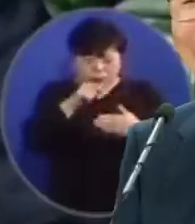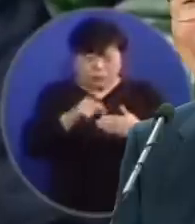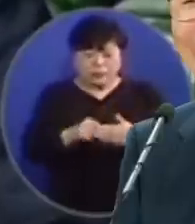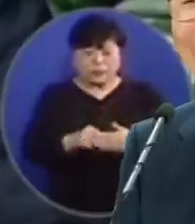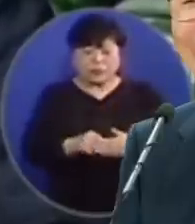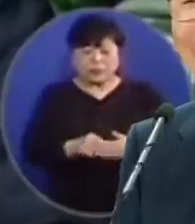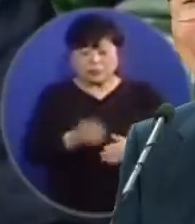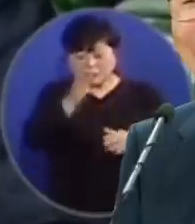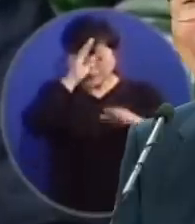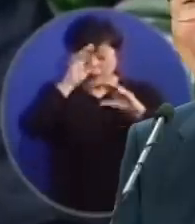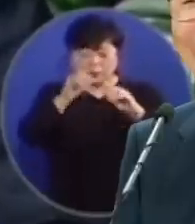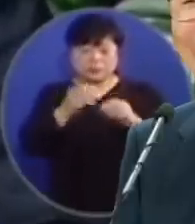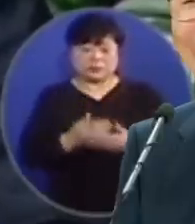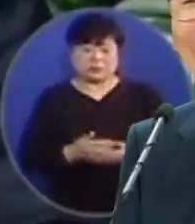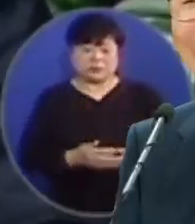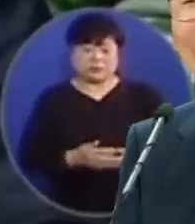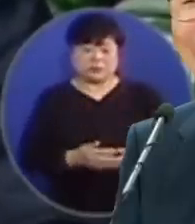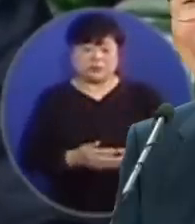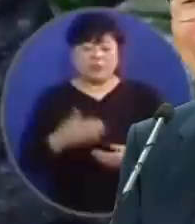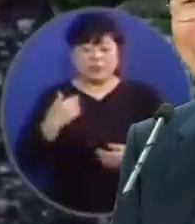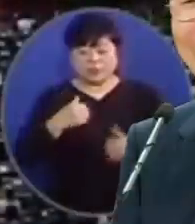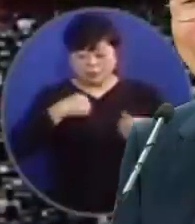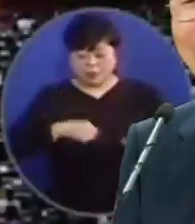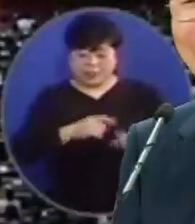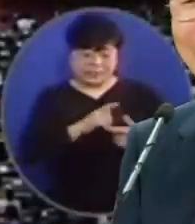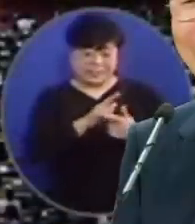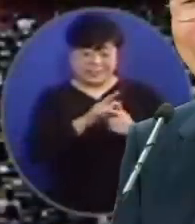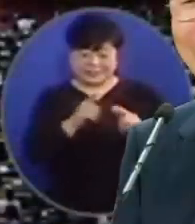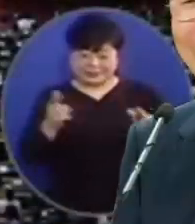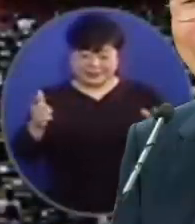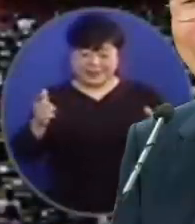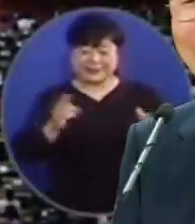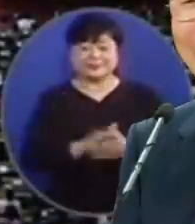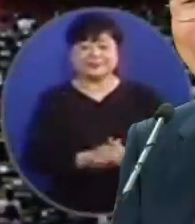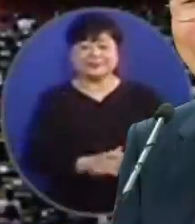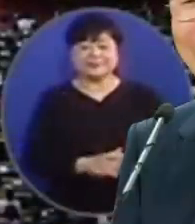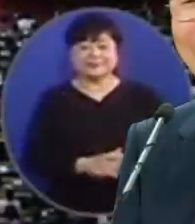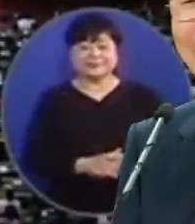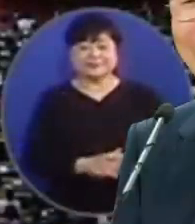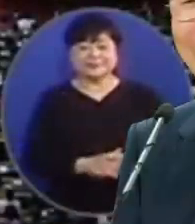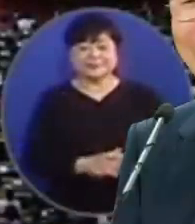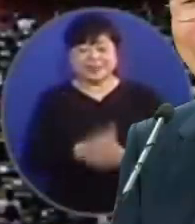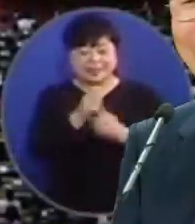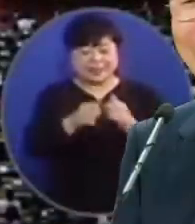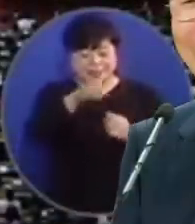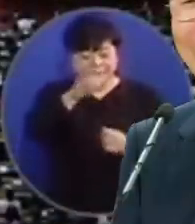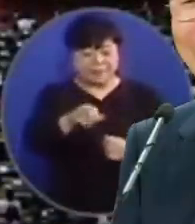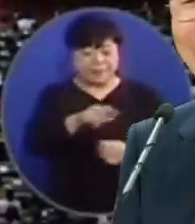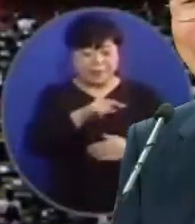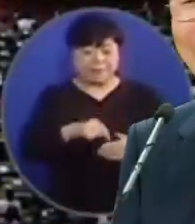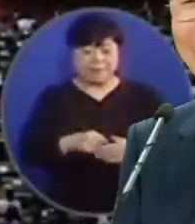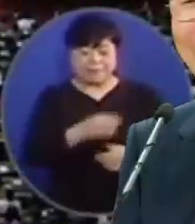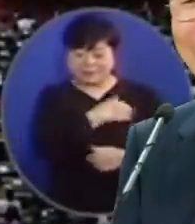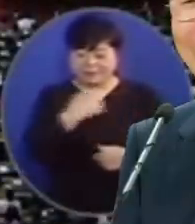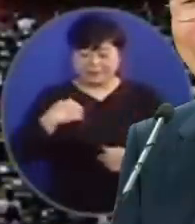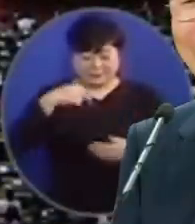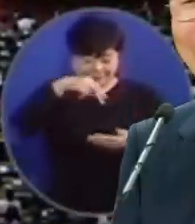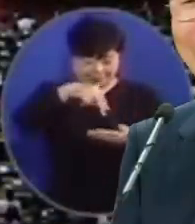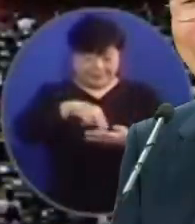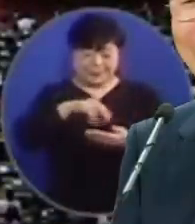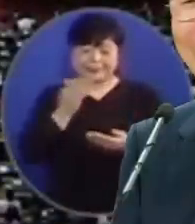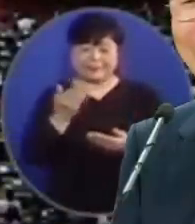난 우리를 쉽게 모른다고 포기할 하나님이 절대로 아니시라는 것을 알고 하나님 앞에 마음을 떳떳하게 가져야 되는